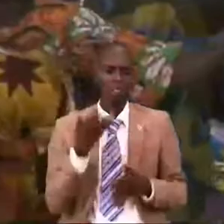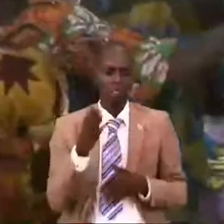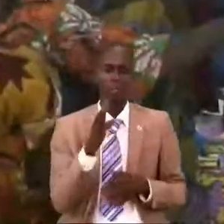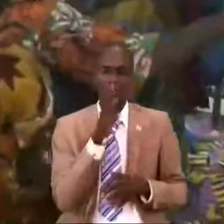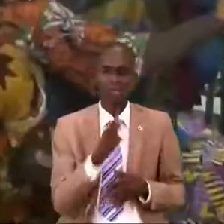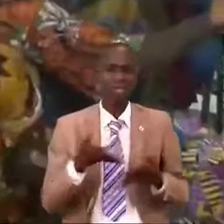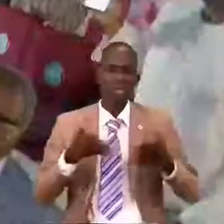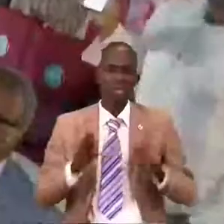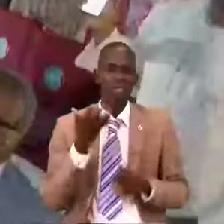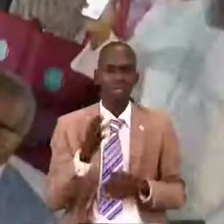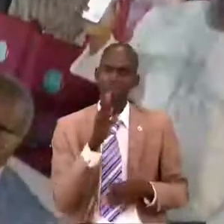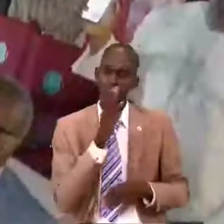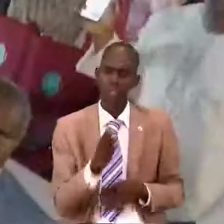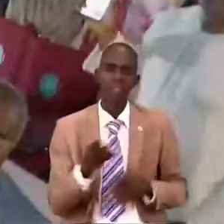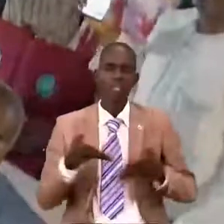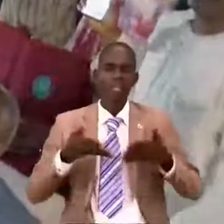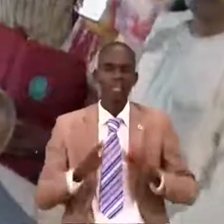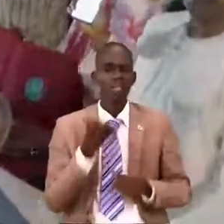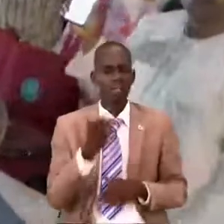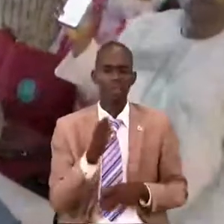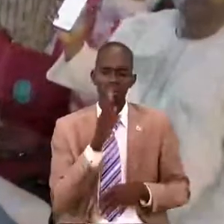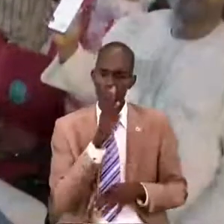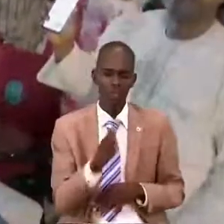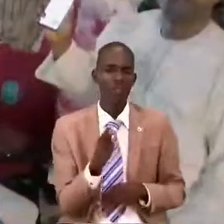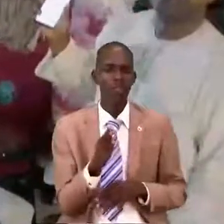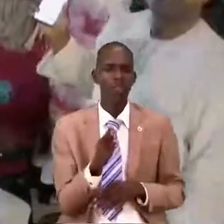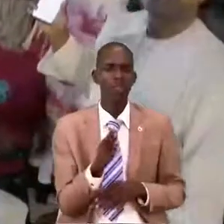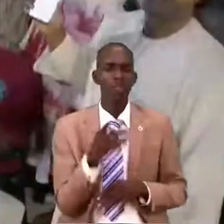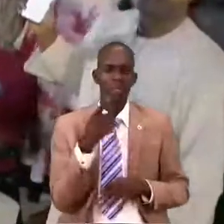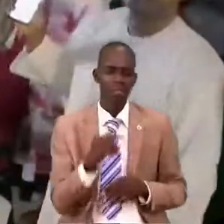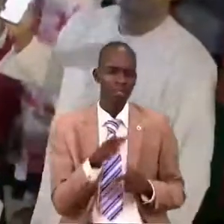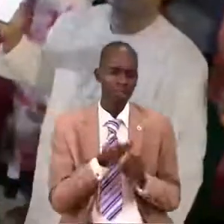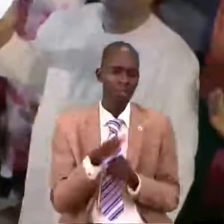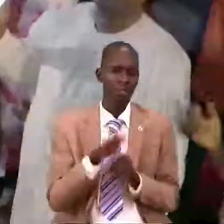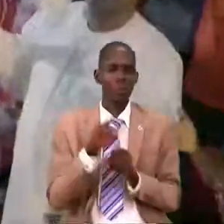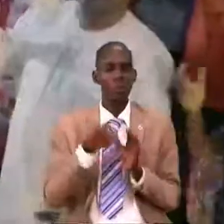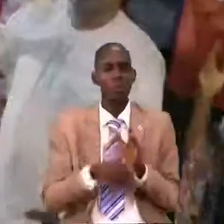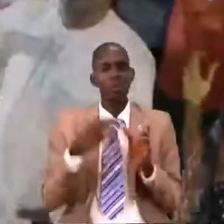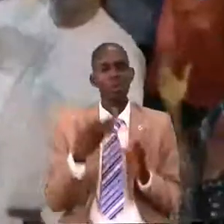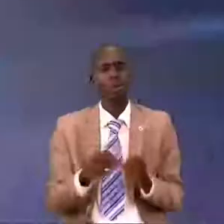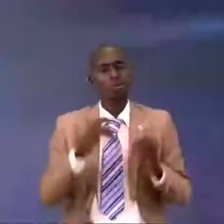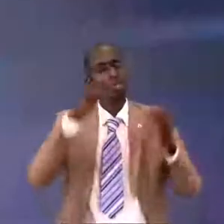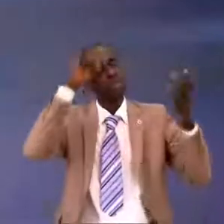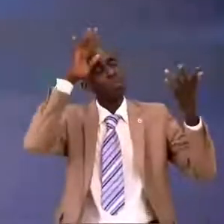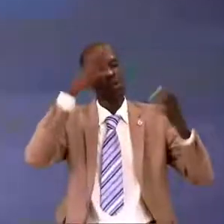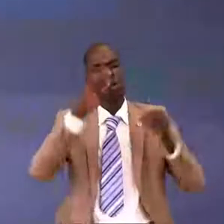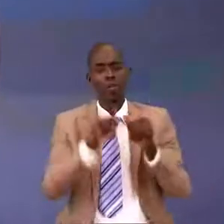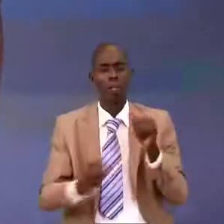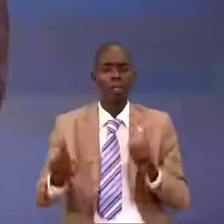l'accomplissement des attentes de tout le monde. Au nom de Jésus, j'ai prié.